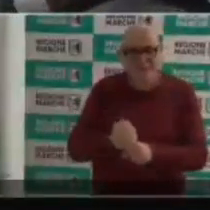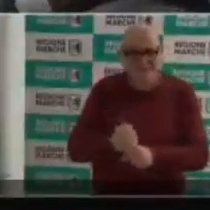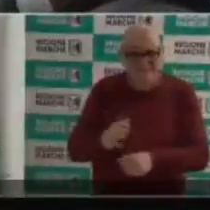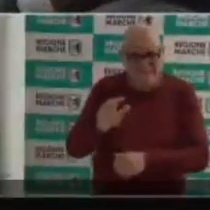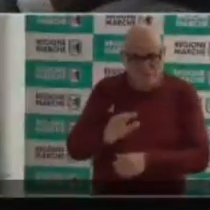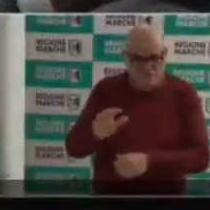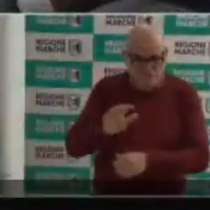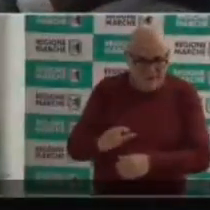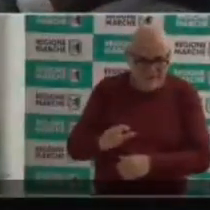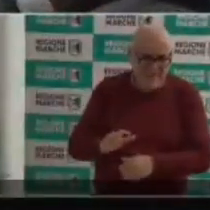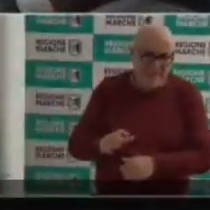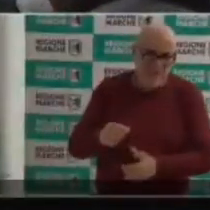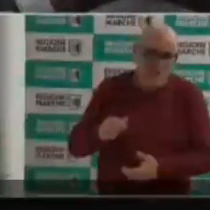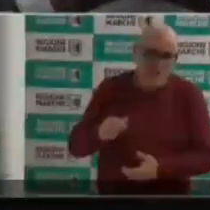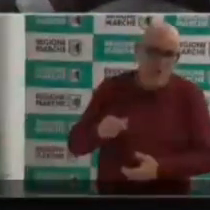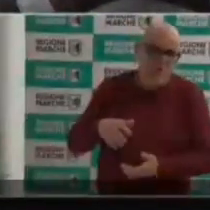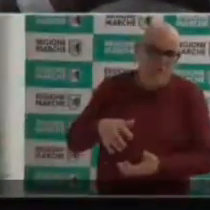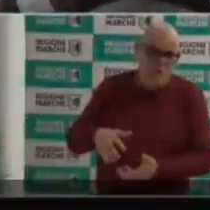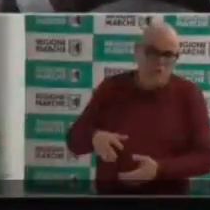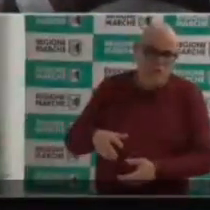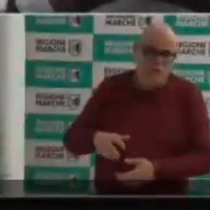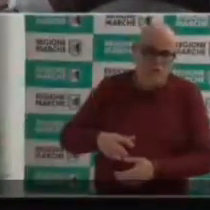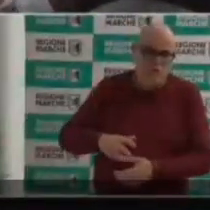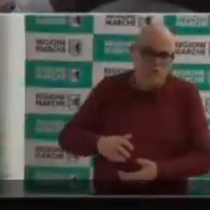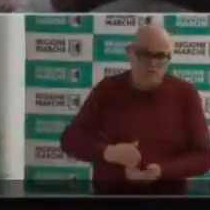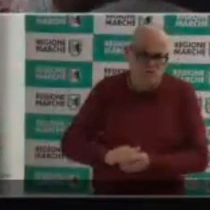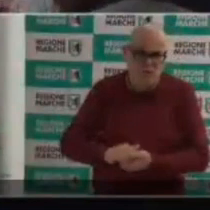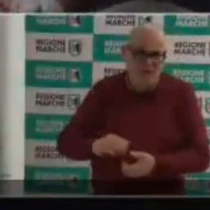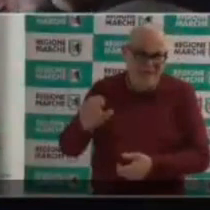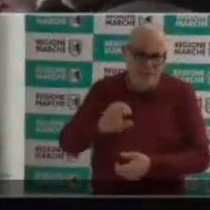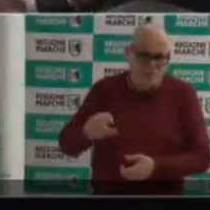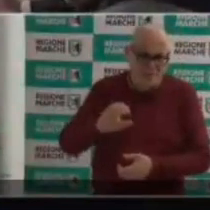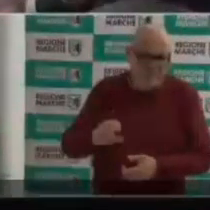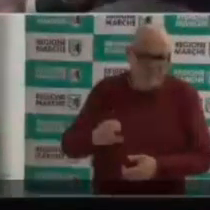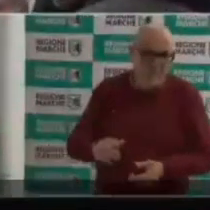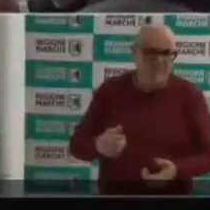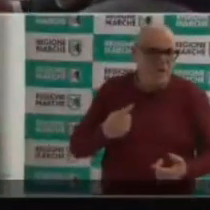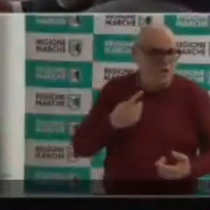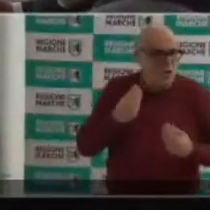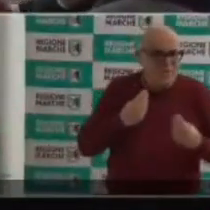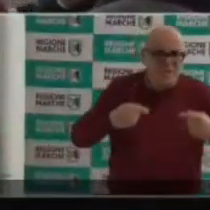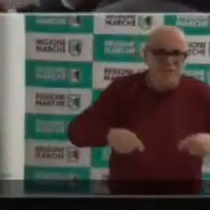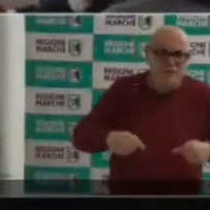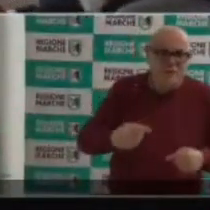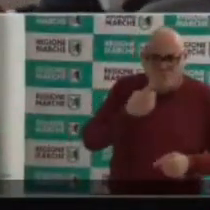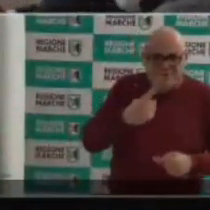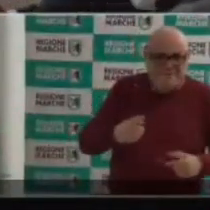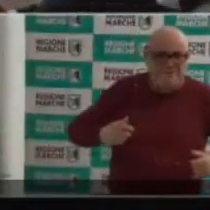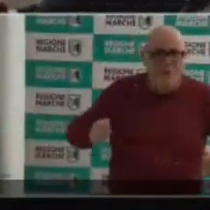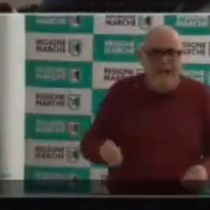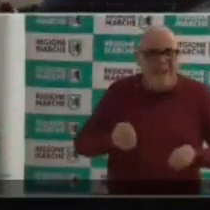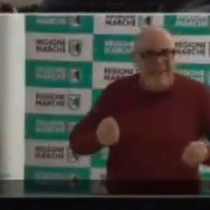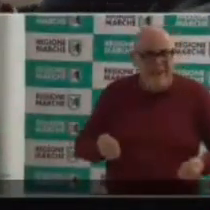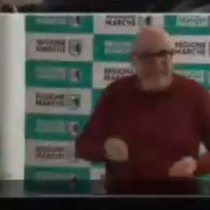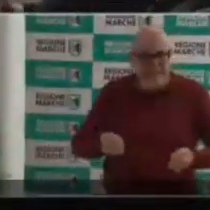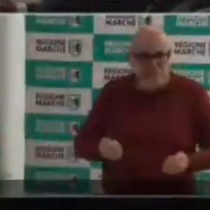quanto riguarda il Fondo Sociale Europeo, e personalmente io considero una sorta di allenamento quello che stiamo facendo, proprio per prepararci ad